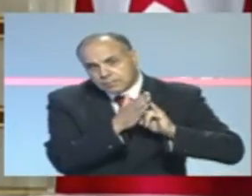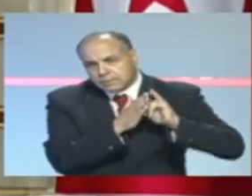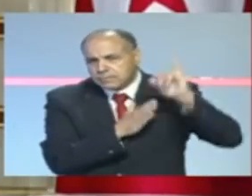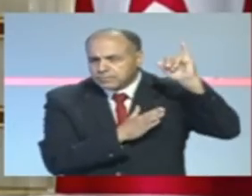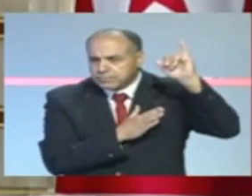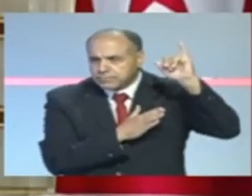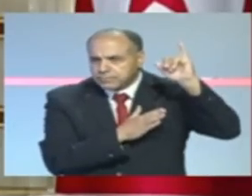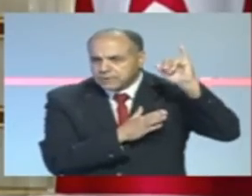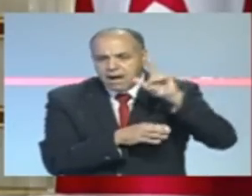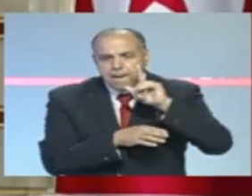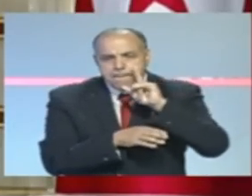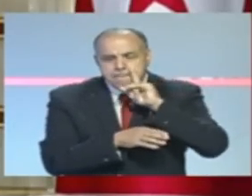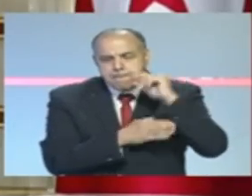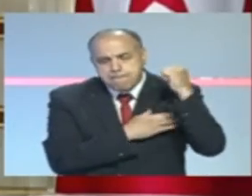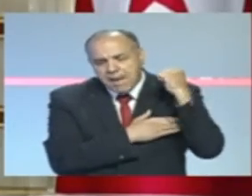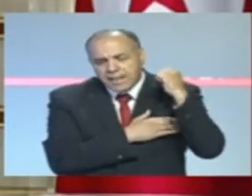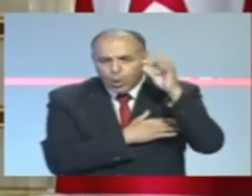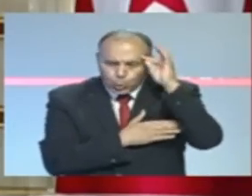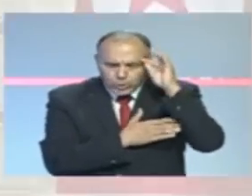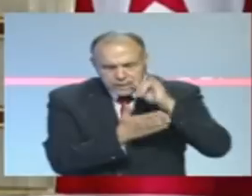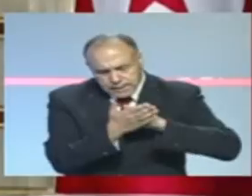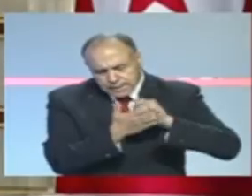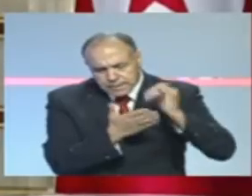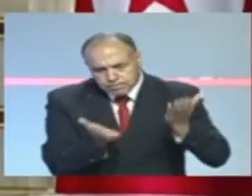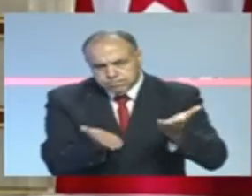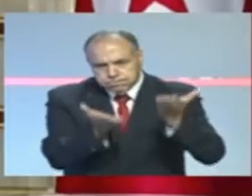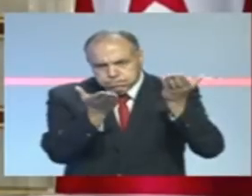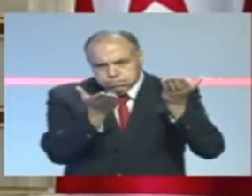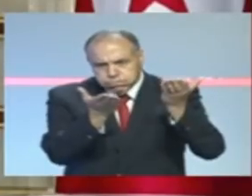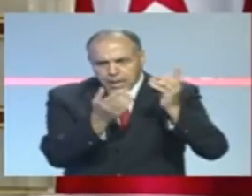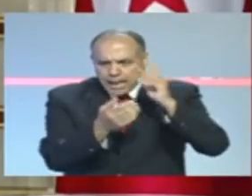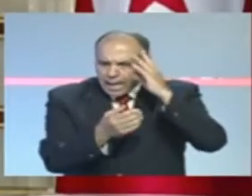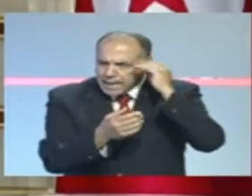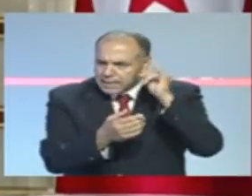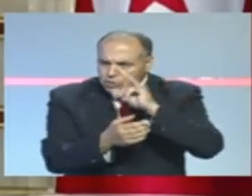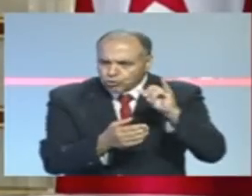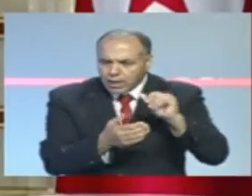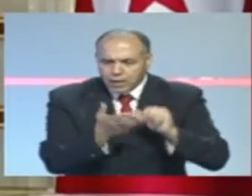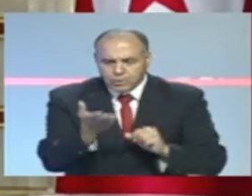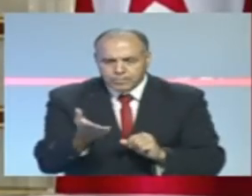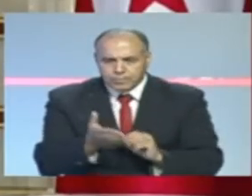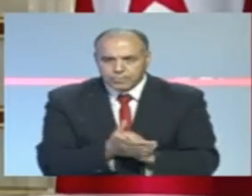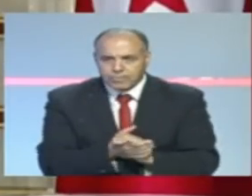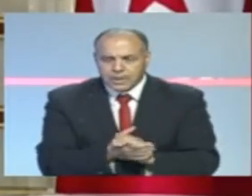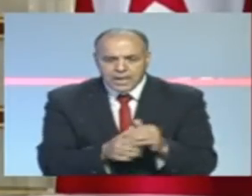ايتها البطله التونسيه ولم نسب المناسبه